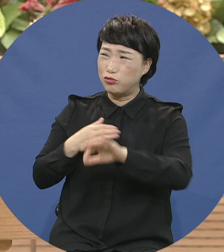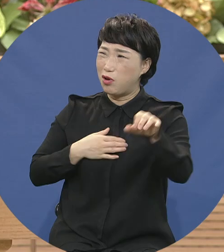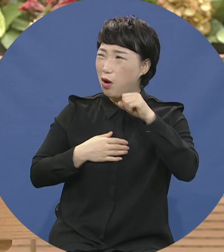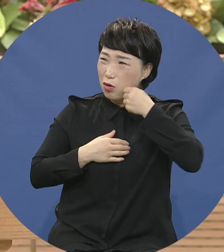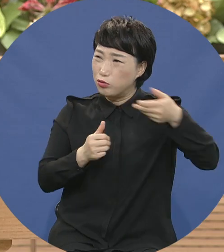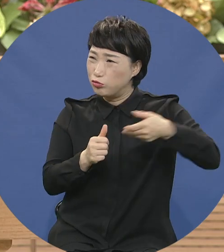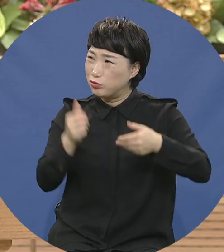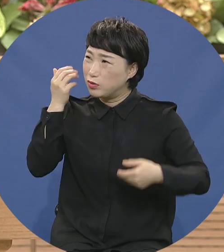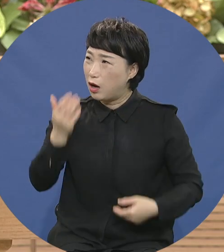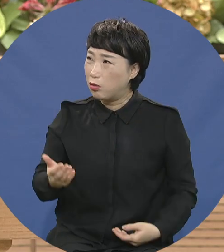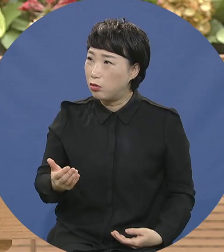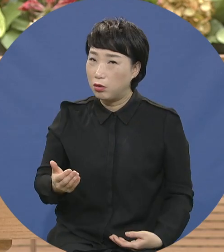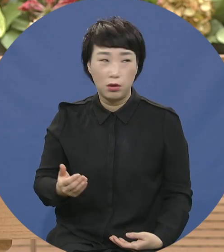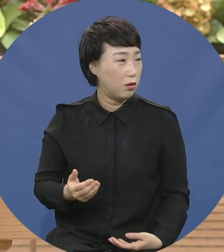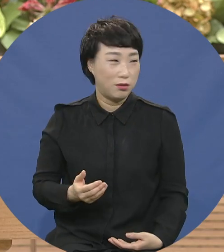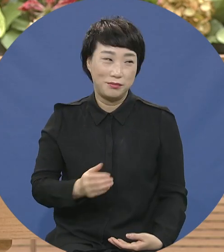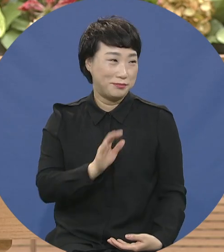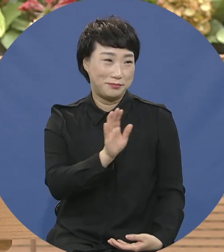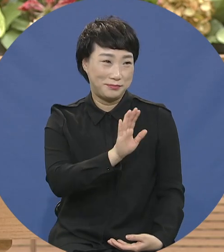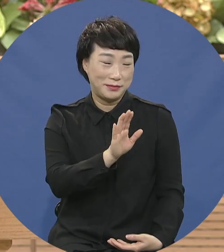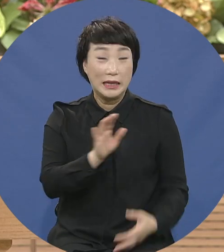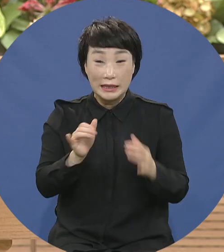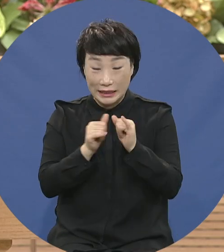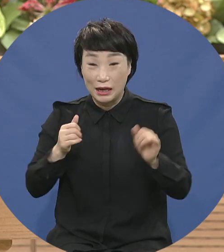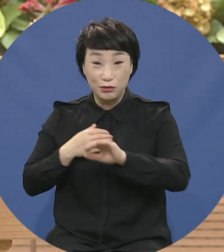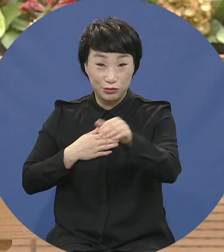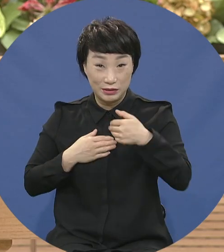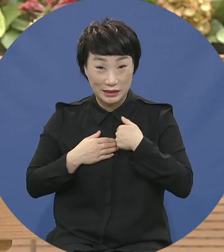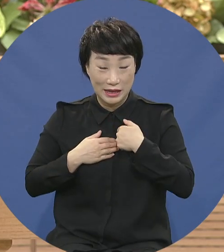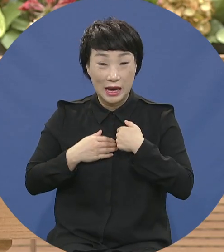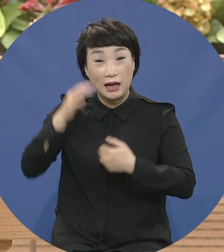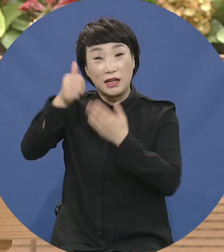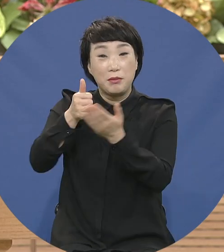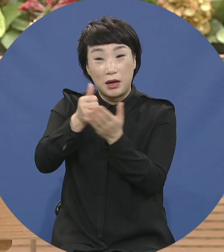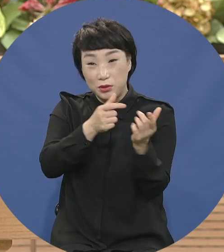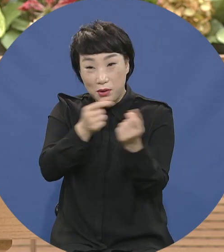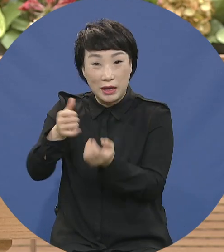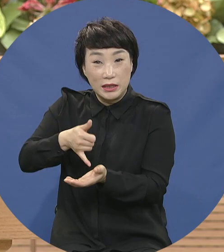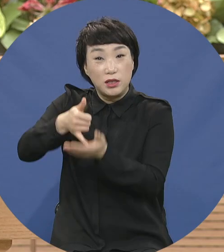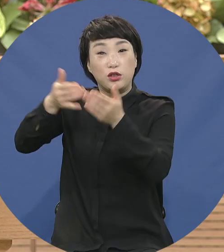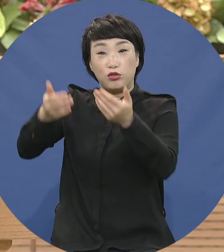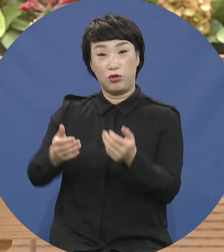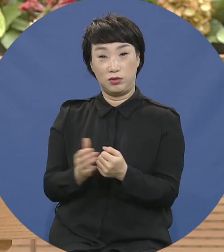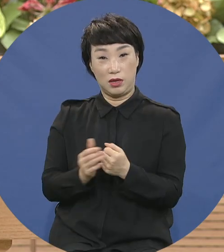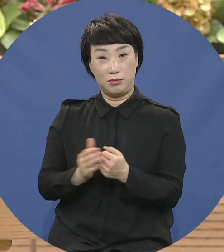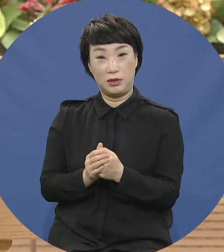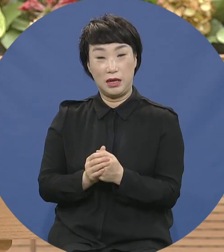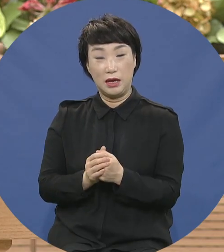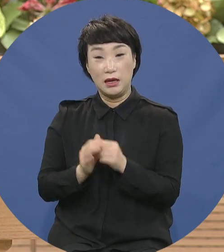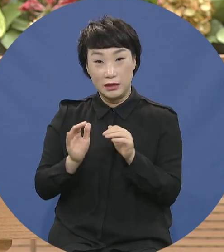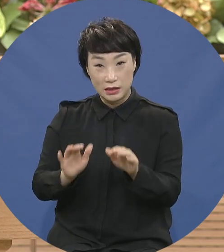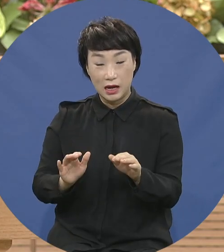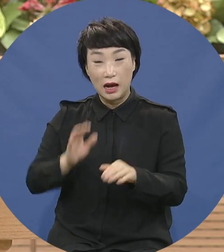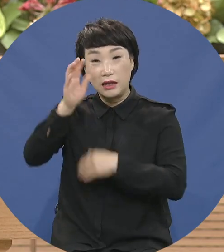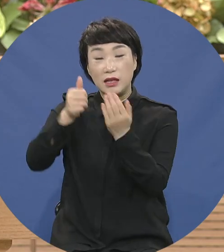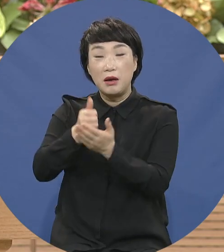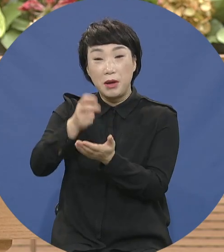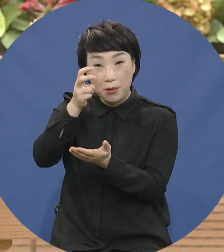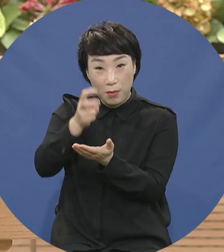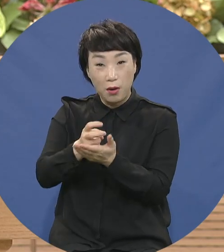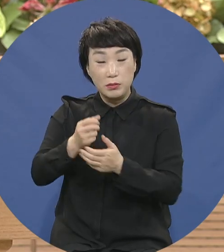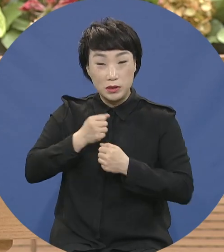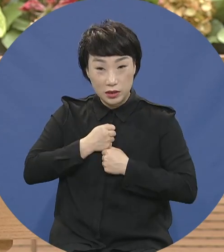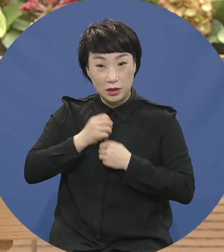힘들게 하십니까? 아니요. 우리 인간에게는 하나님과 같은 인격을 주셨기 때문에 하나님의